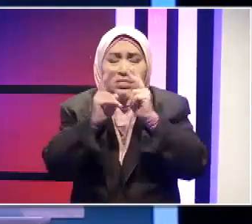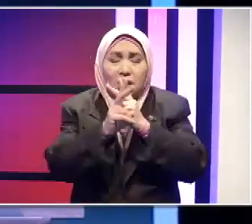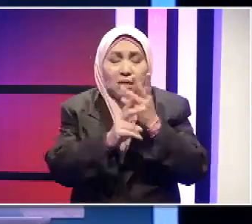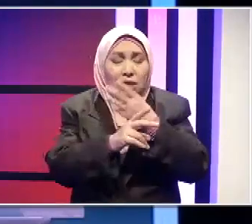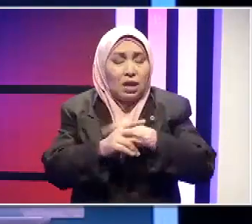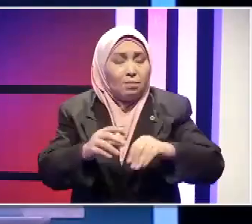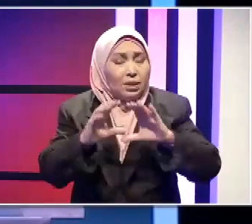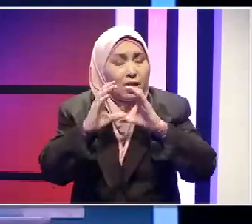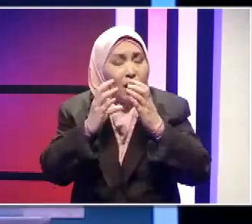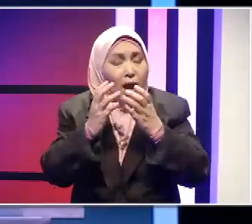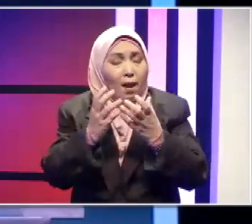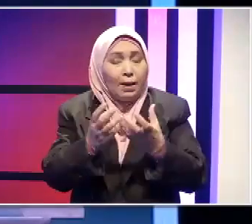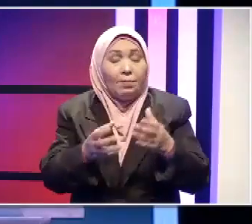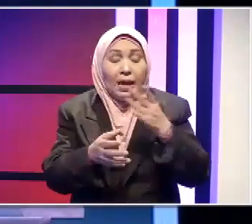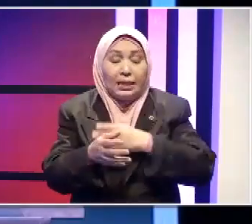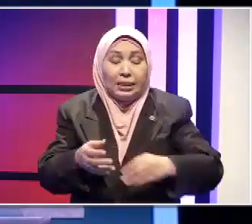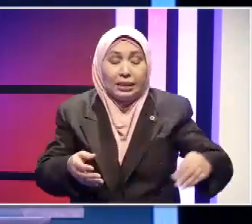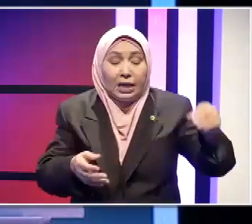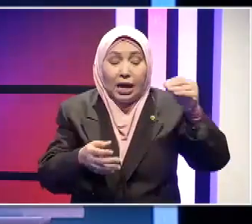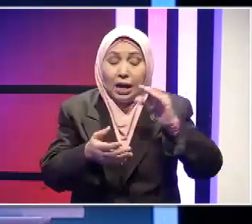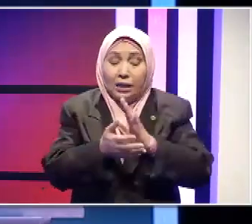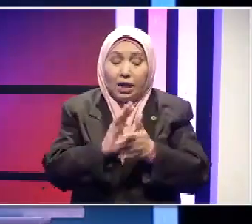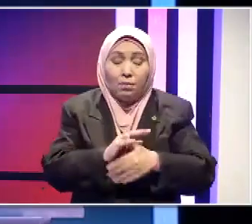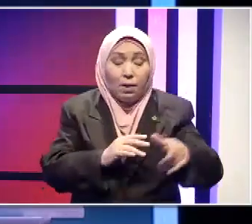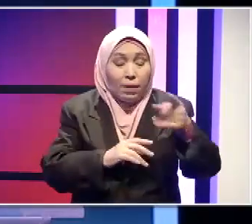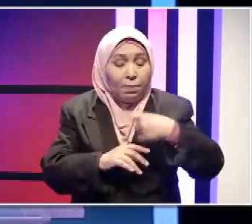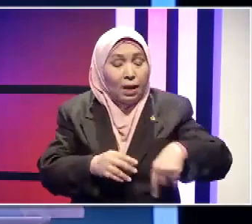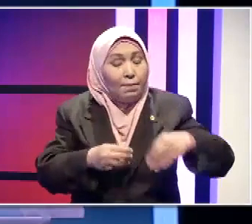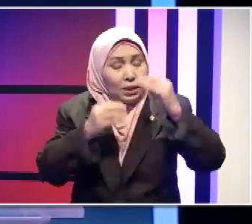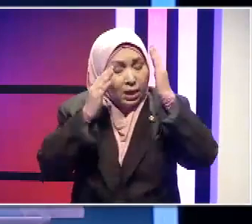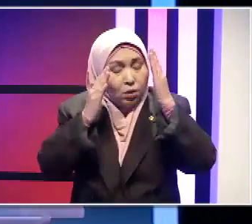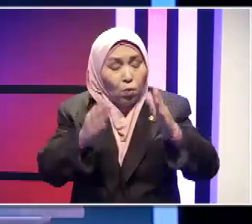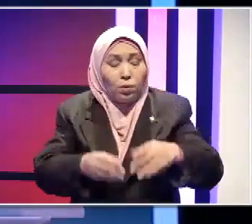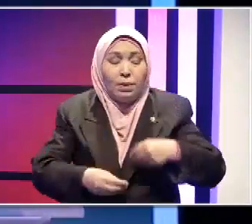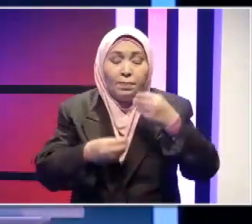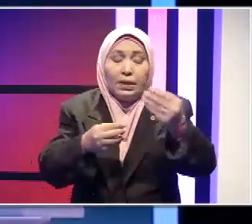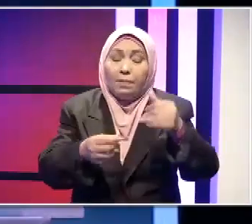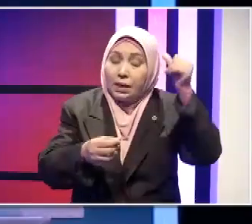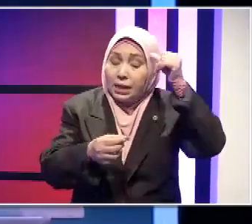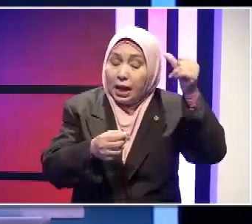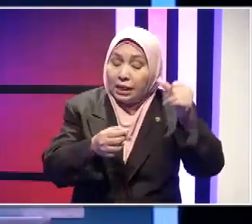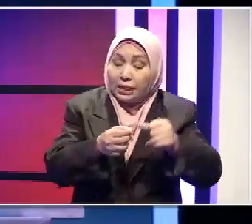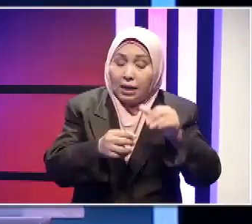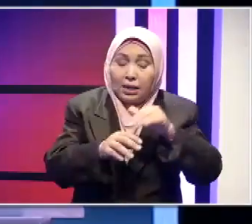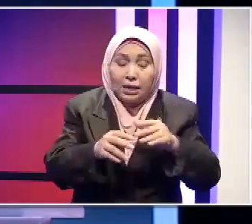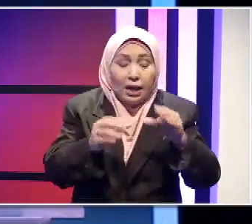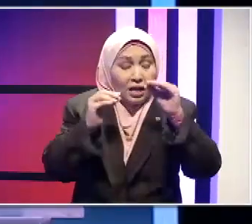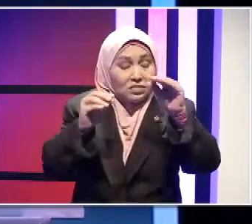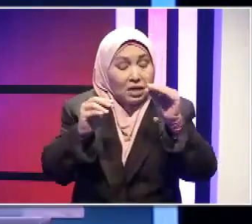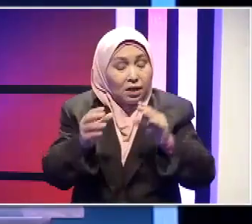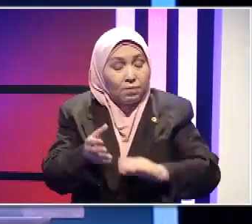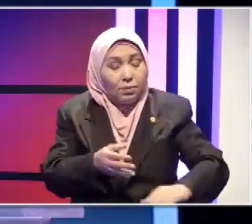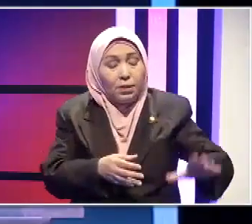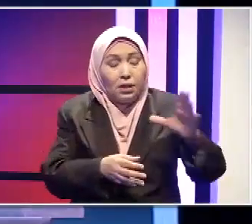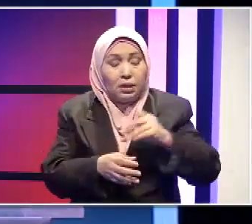the Minho sholatu wassalamu ala asrofil Ambiya Iwal mursalin wa'ala alihi washohbihi ajma'in